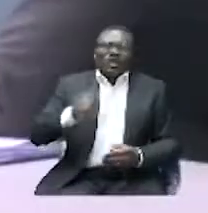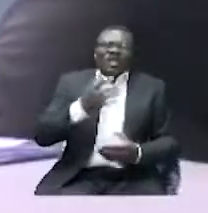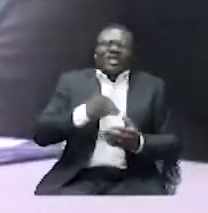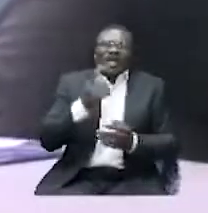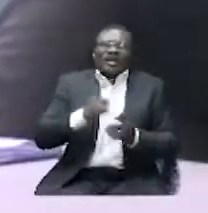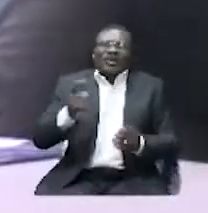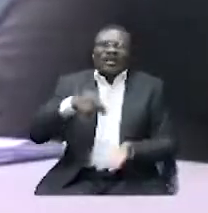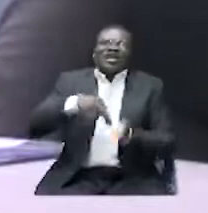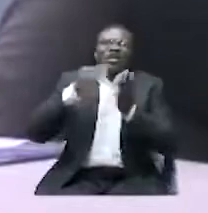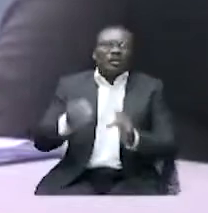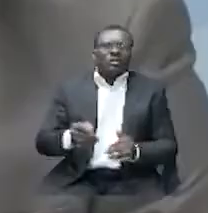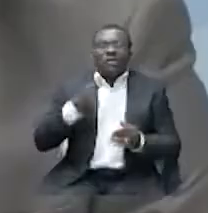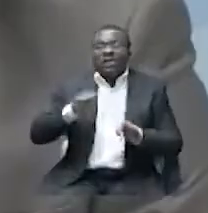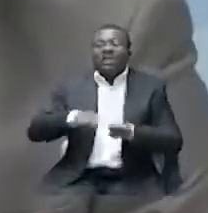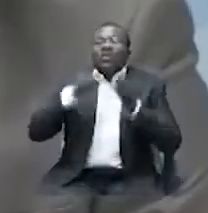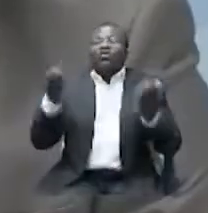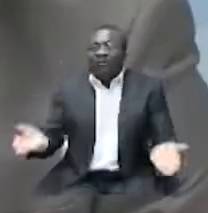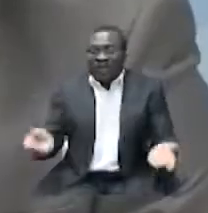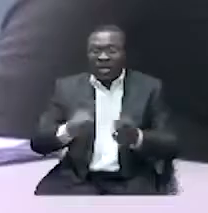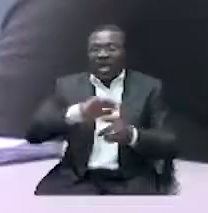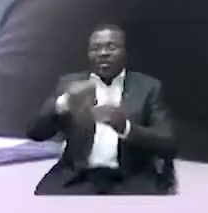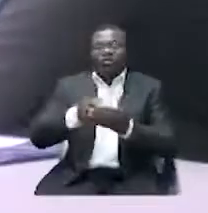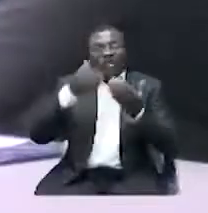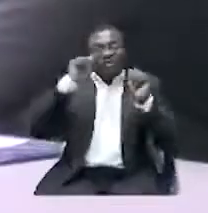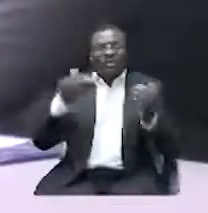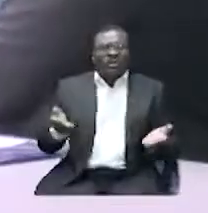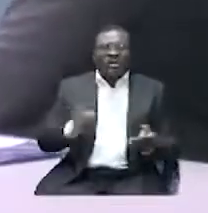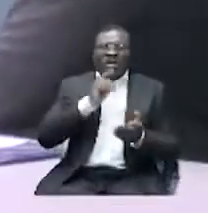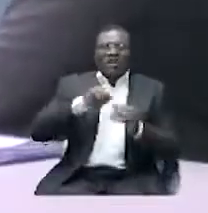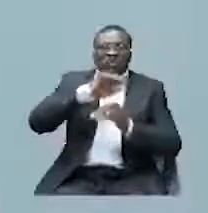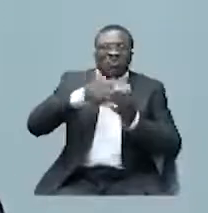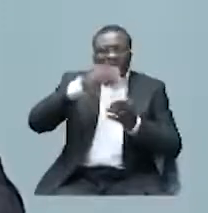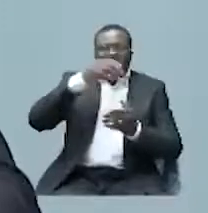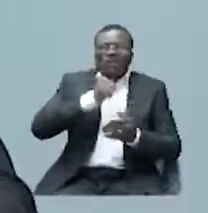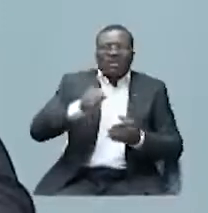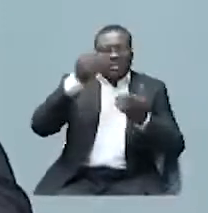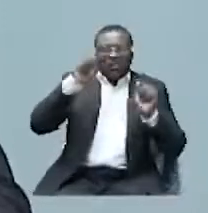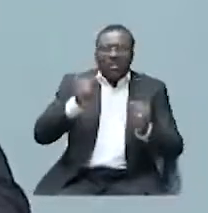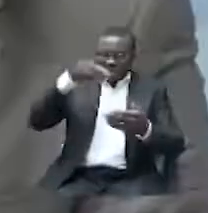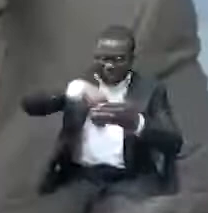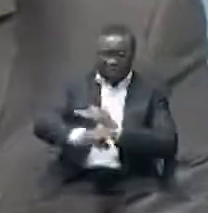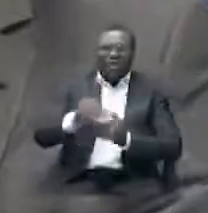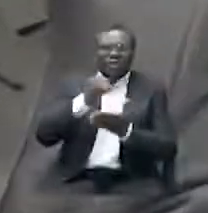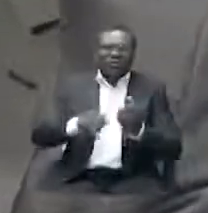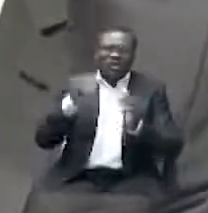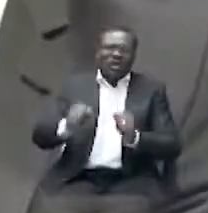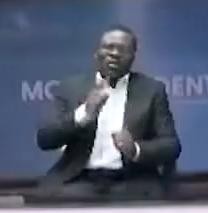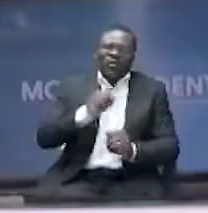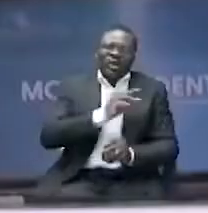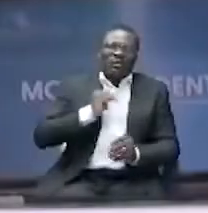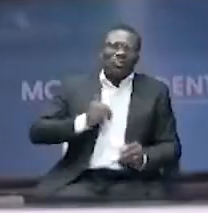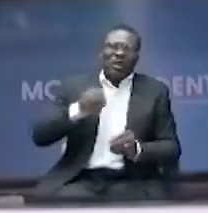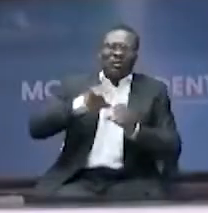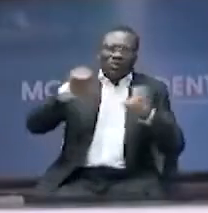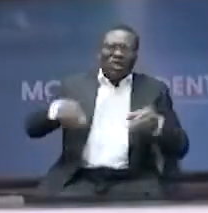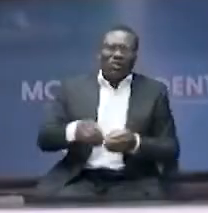qui les représente. C'est ouvert à tous les présidents. C'est ouvert à tous les présidents de l'Assemblée. Est-ce que tous les anciens présidents, si on rentre dans votre schéma, pourraient être membres de